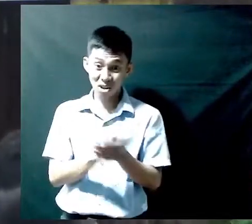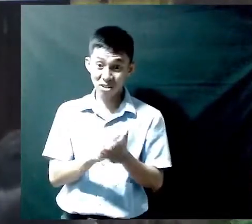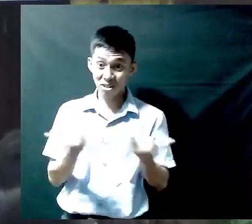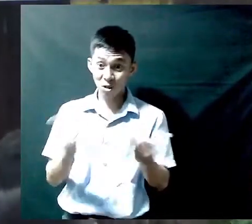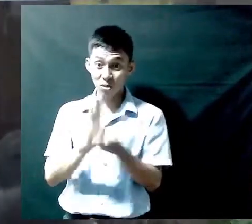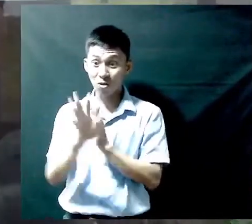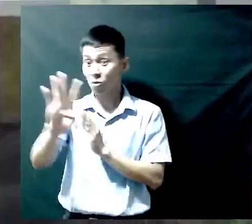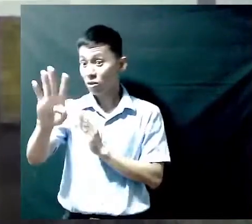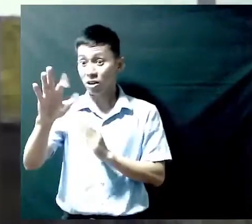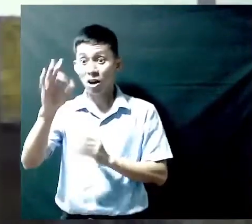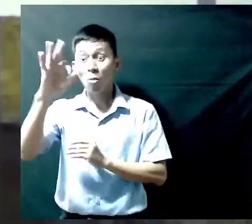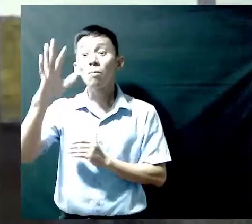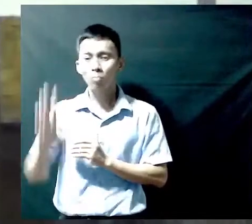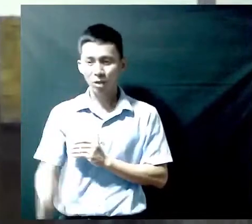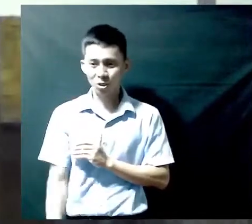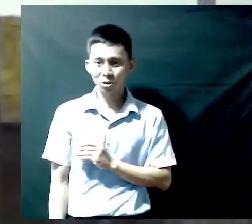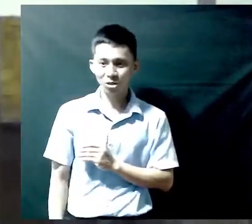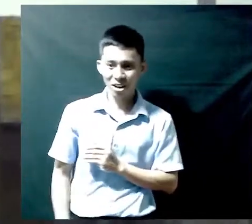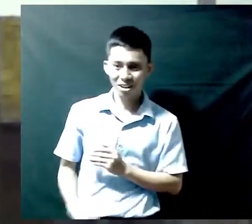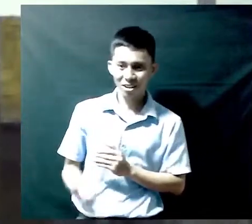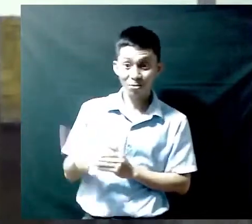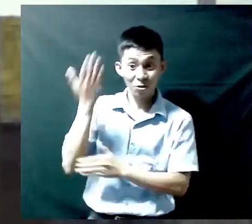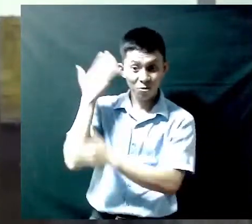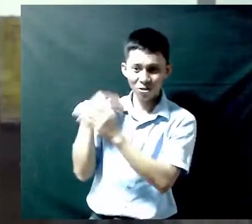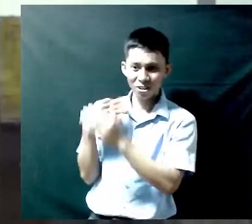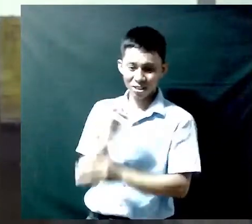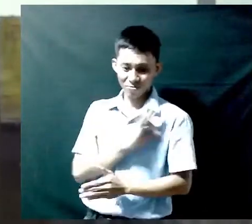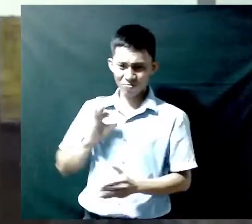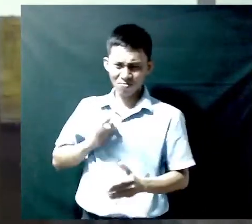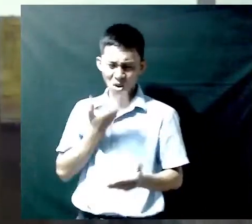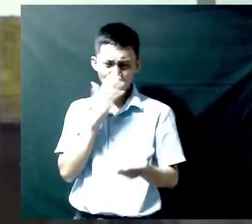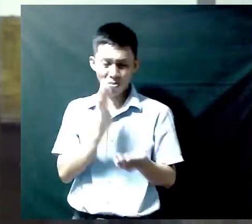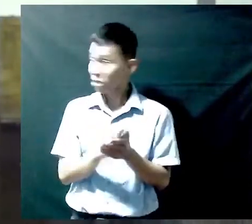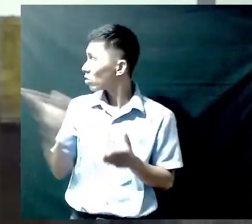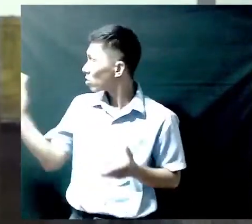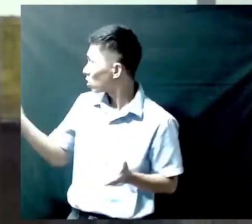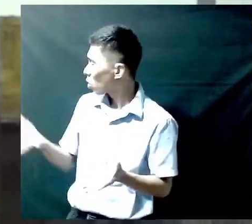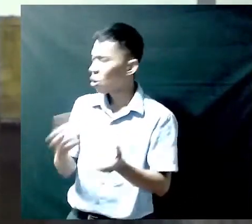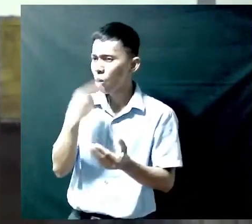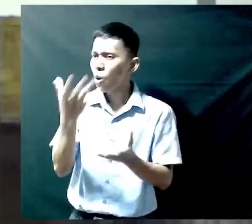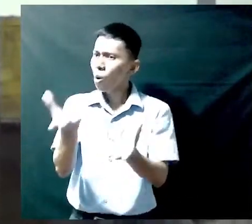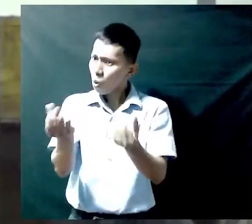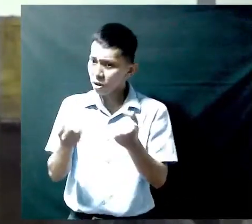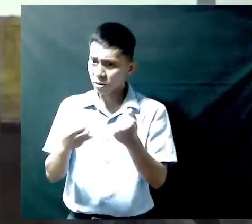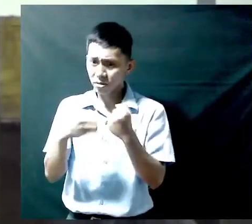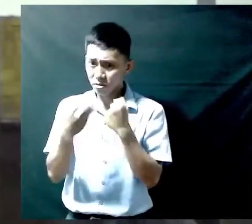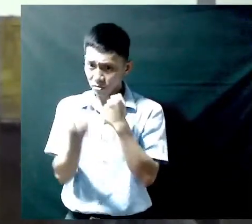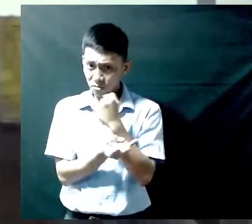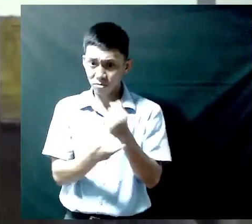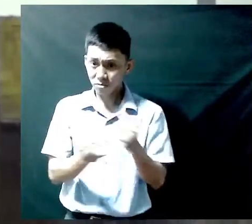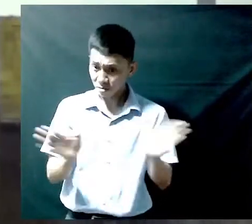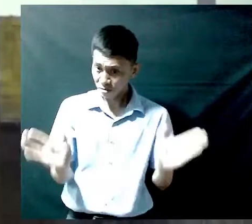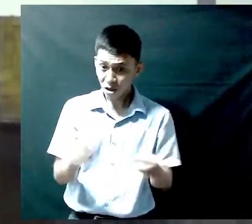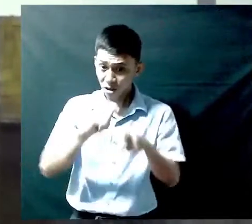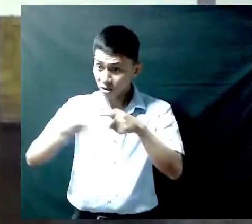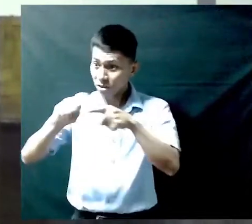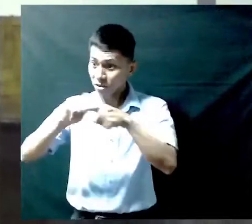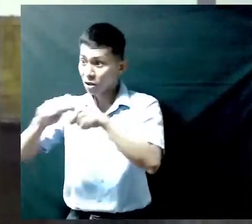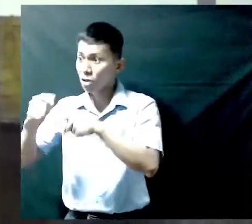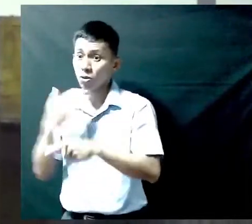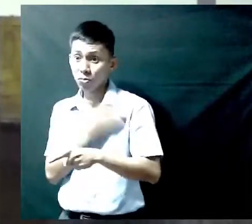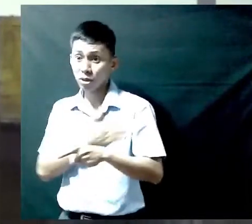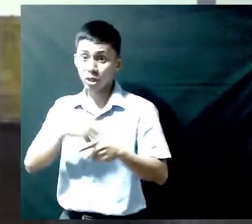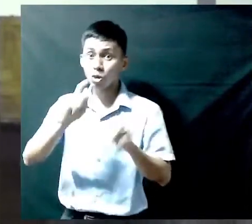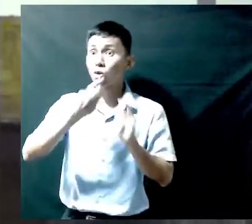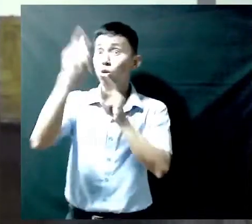ngayon. Kaya po kung meron mga young people dito na gusto nyo i-train namin, ay kung papayagan kayo ng pastor nyo, pumunta ho kayo ng